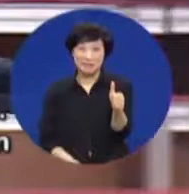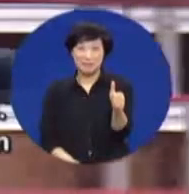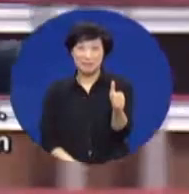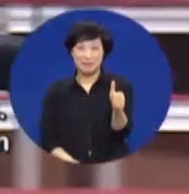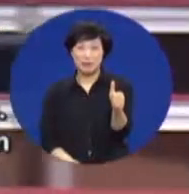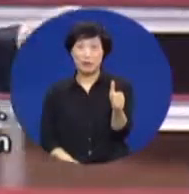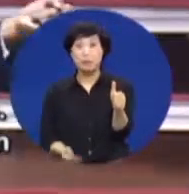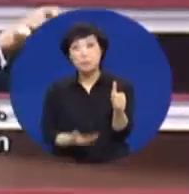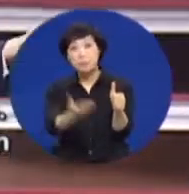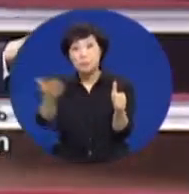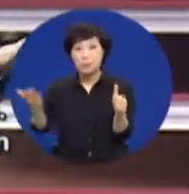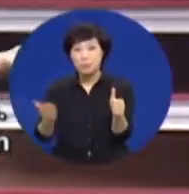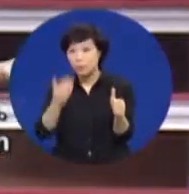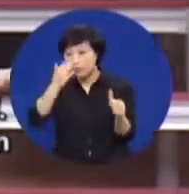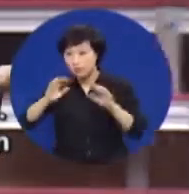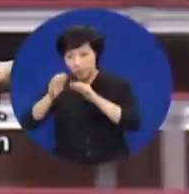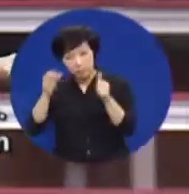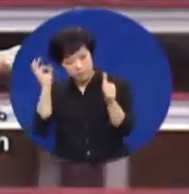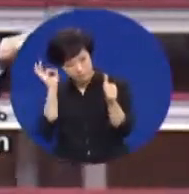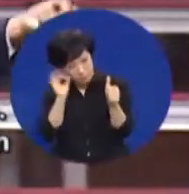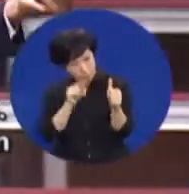이 유대인들이 바라볼 때